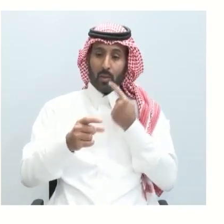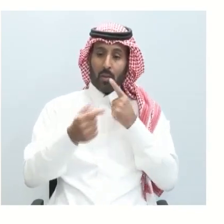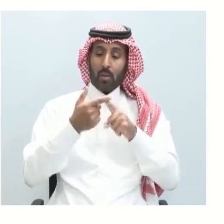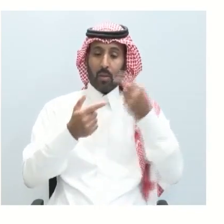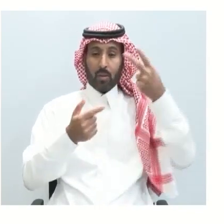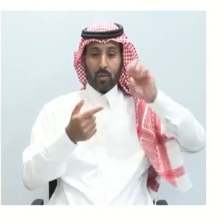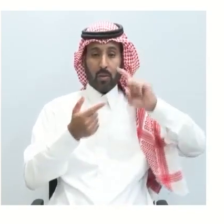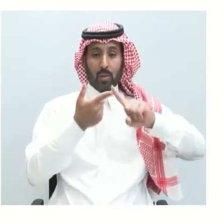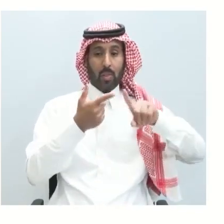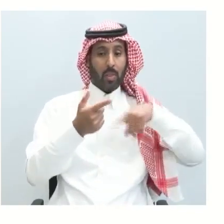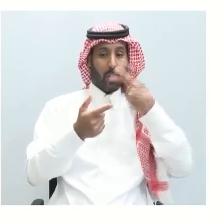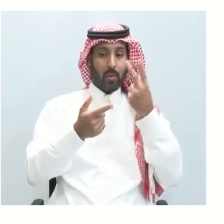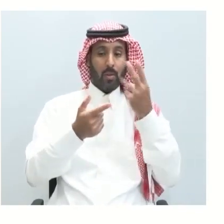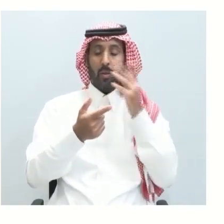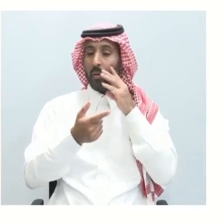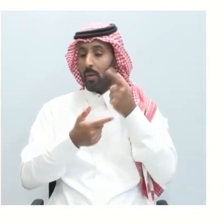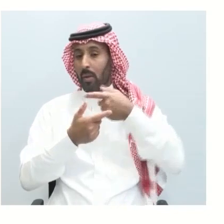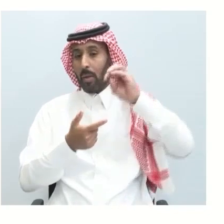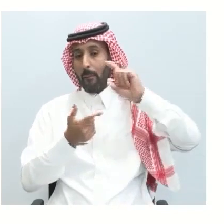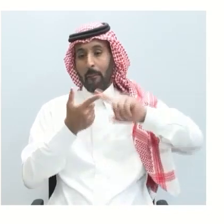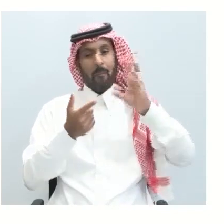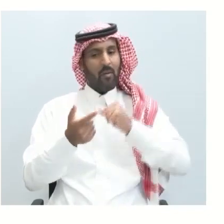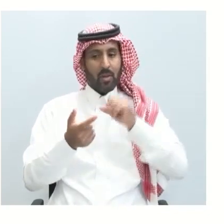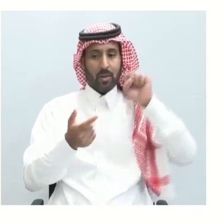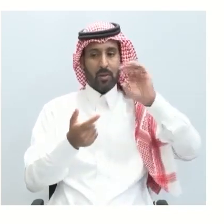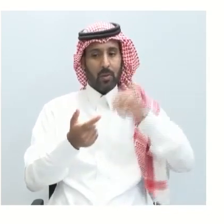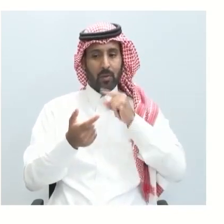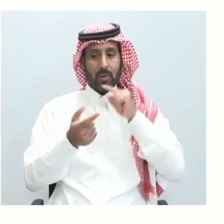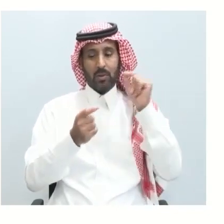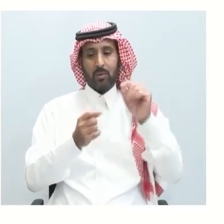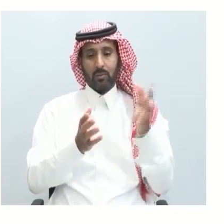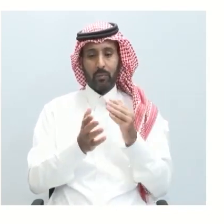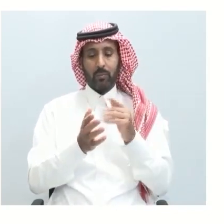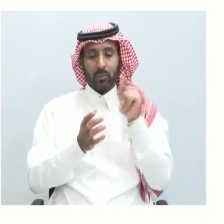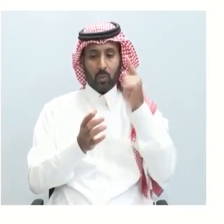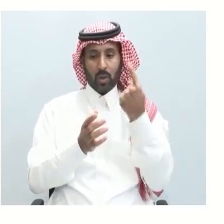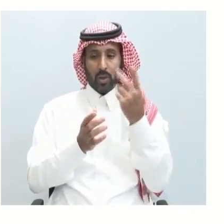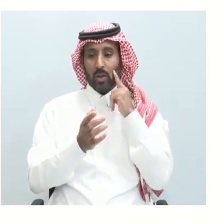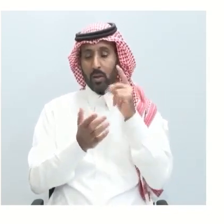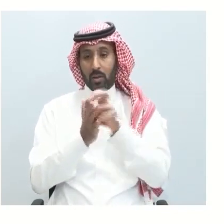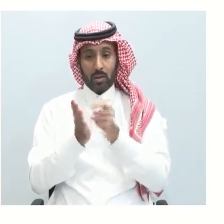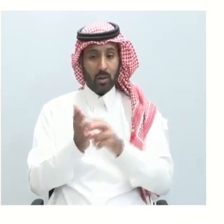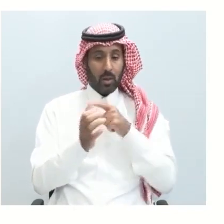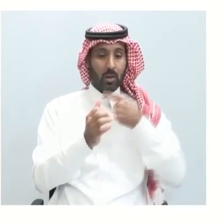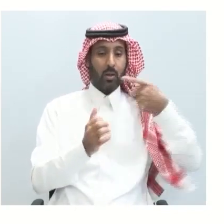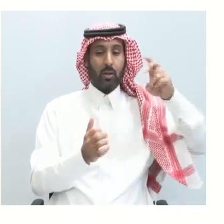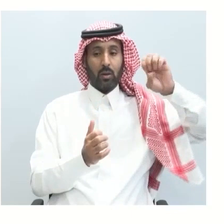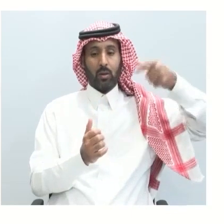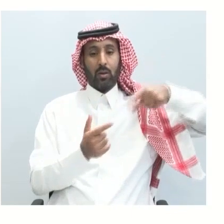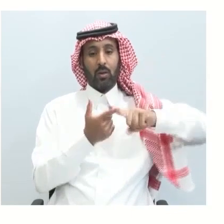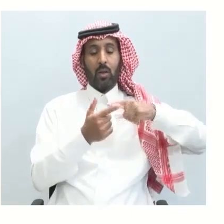الهيدروجين يوجد المعامل اثنين عند الكبريت لم يكتب شيء اذا هو واحد اذا نطبق القانون ونقول ك اي كيو